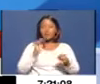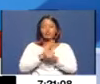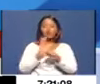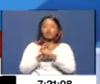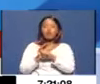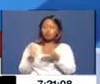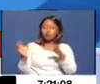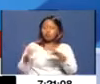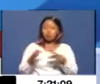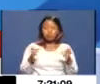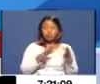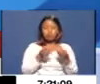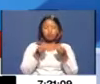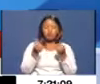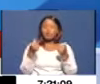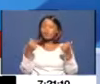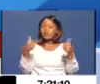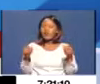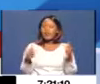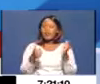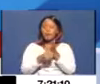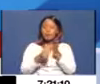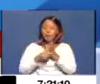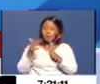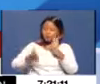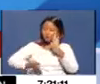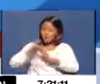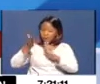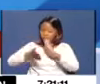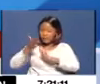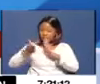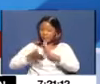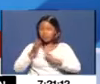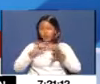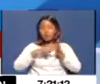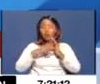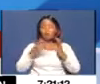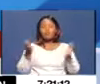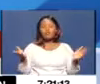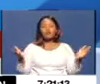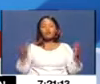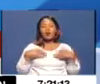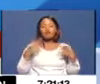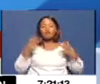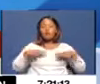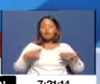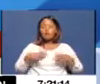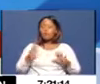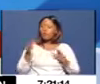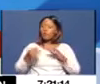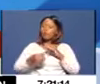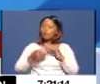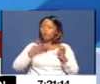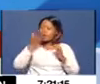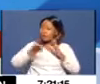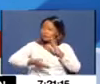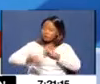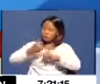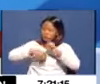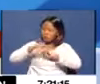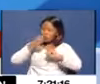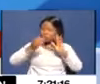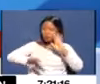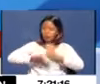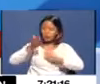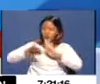la kushughulikia hali zozote za dharura. Mradi huo utawapatia wakaazi uwezo wa kuitikia haraka hali za dharura. Habari hizi na